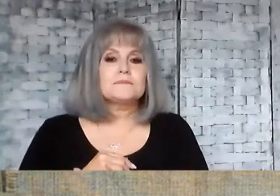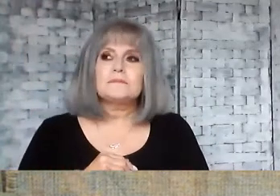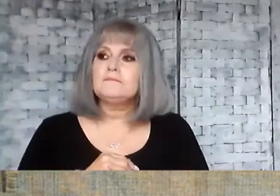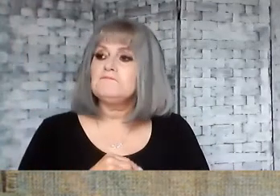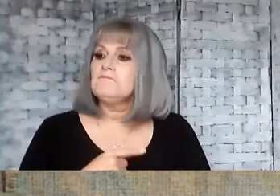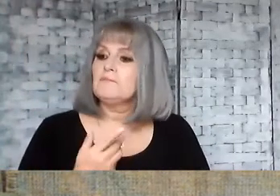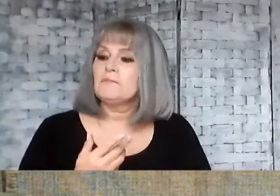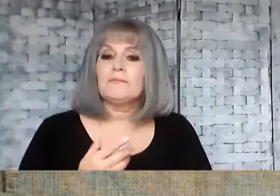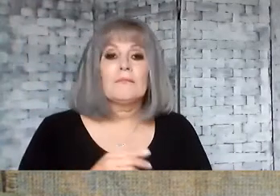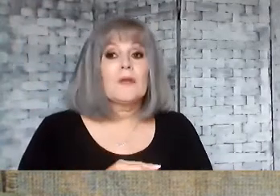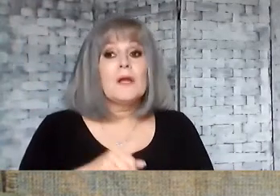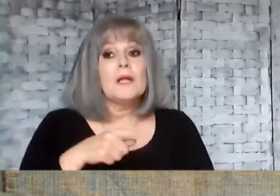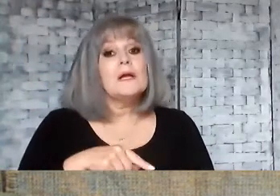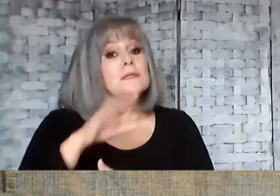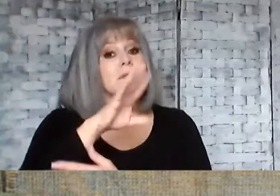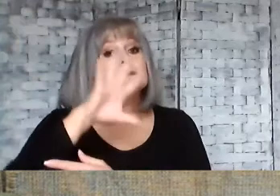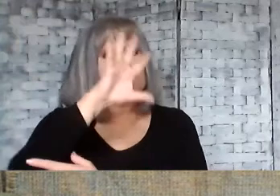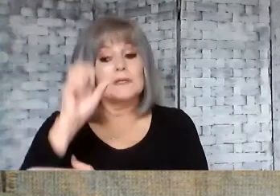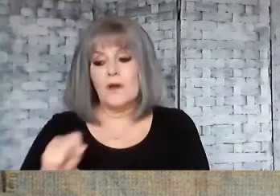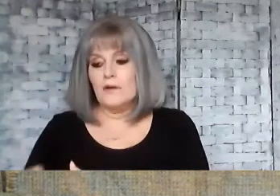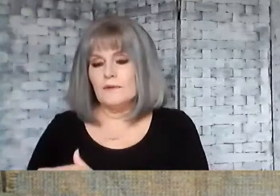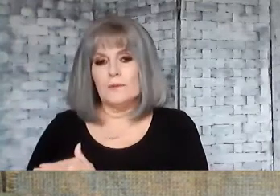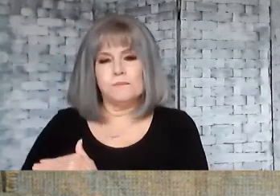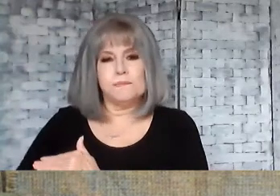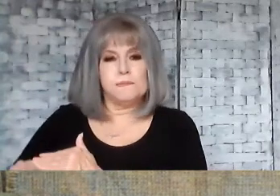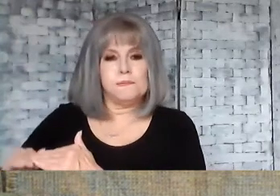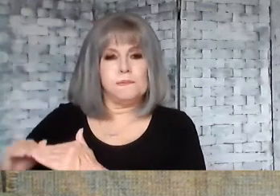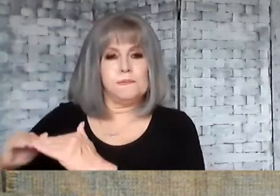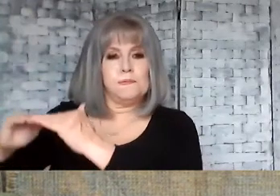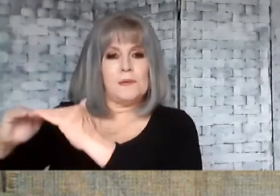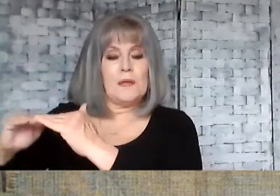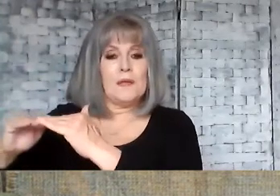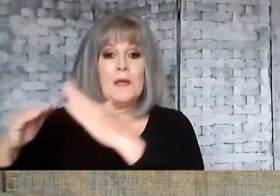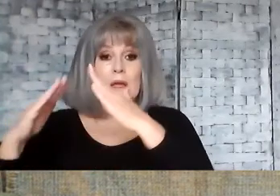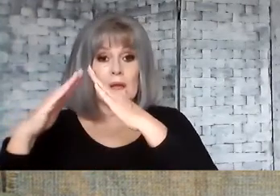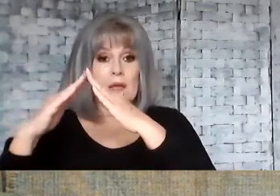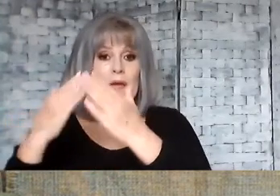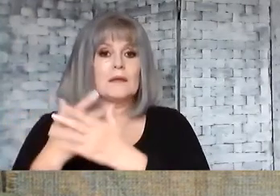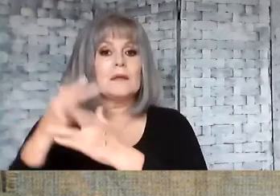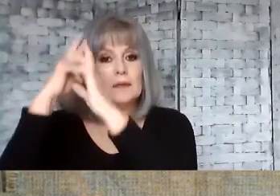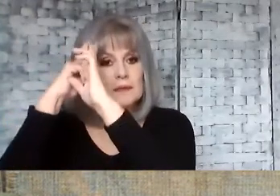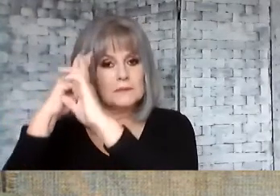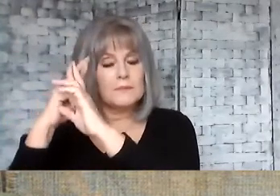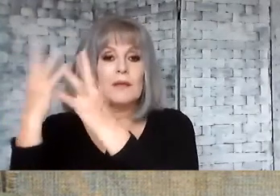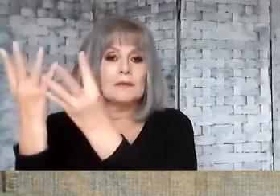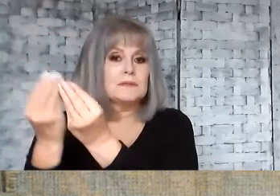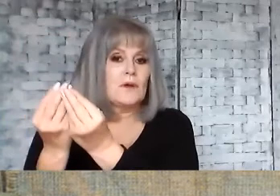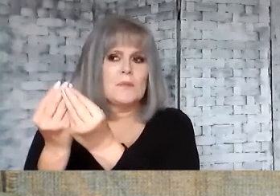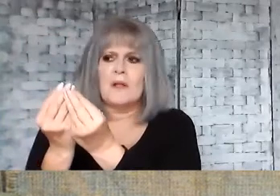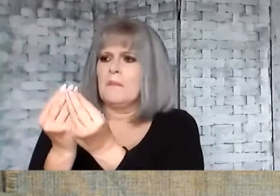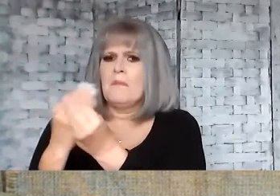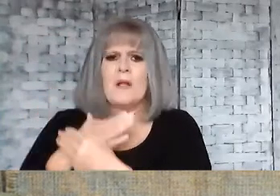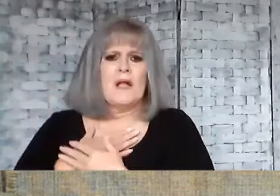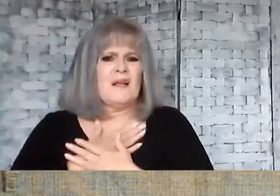Ons het groot geworden in Suid-Afrika met kerk en respect gaan saam, maar voor mij voelen die respect, met alle respect gesê, was een